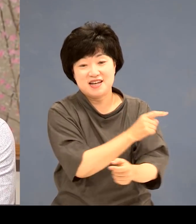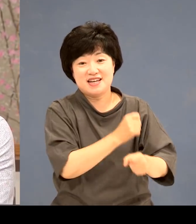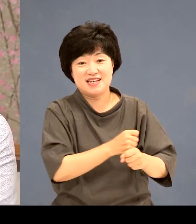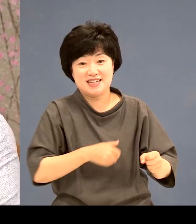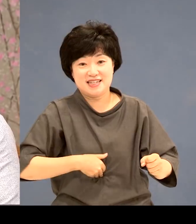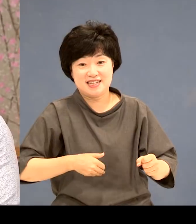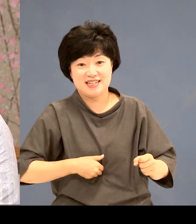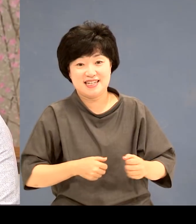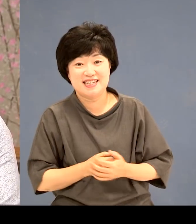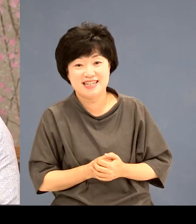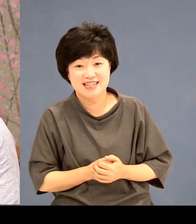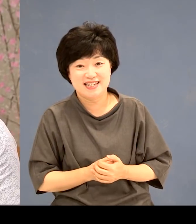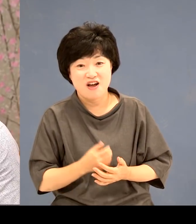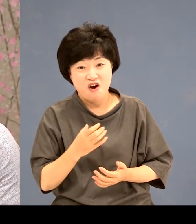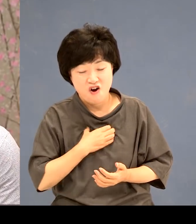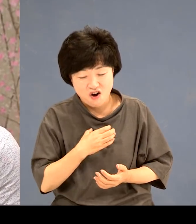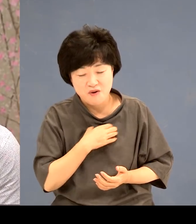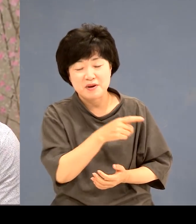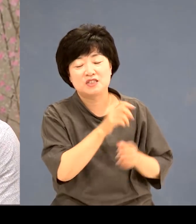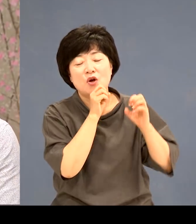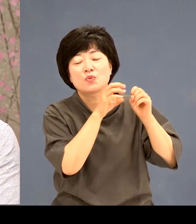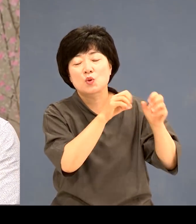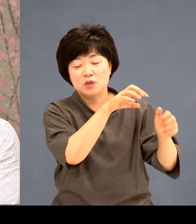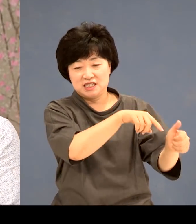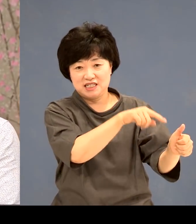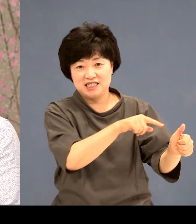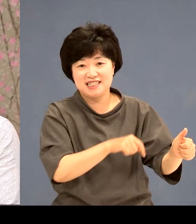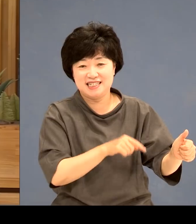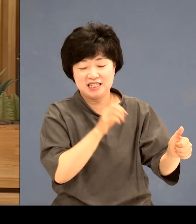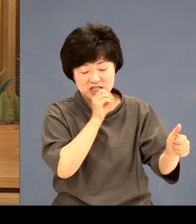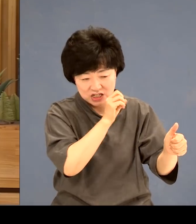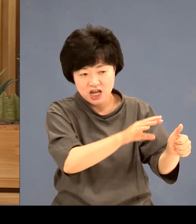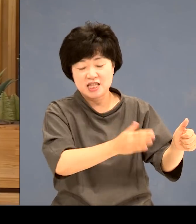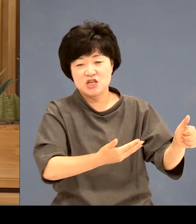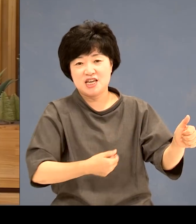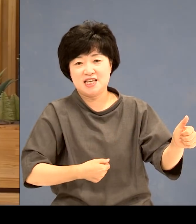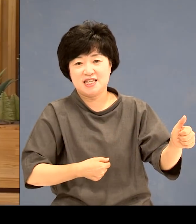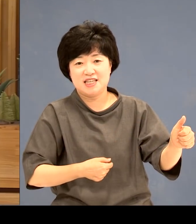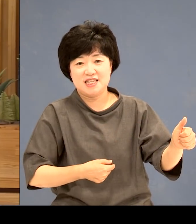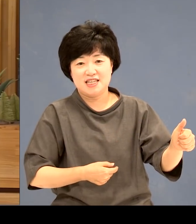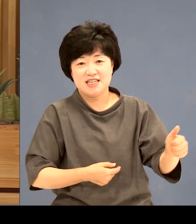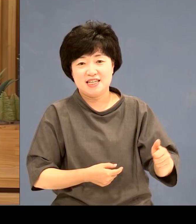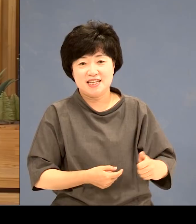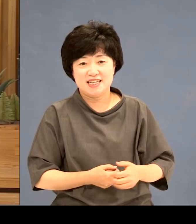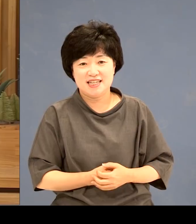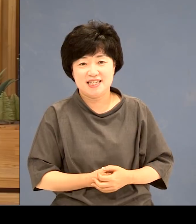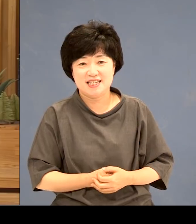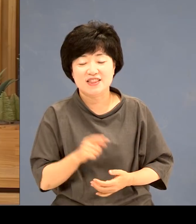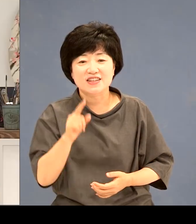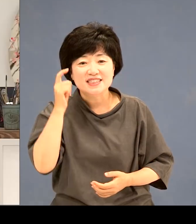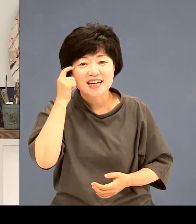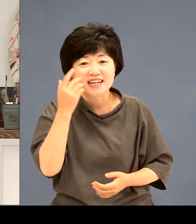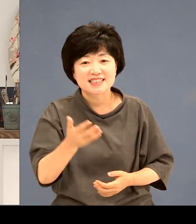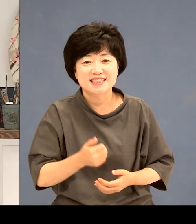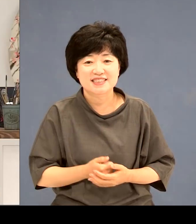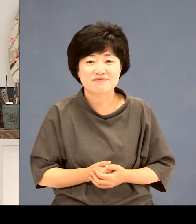여기가 우리의 정말 아주 위험한 선교지가 아닐까 그런 생각이 드는데 우리 선교지인 이정수 씨는 어떻게